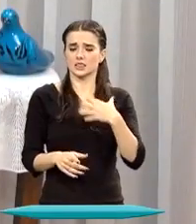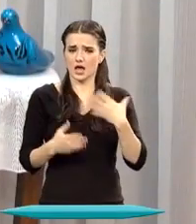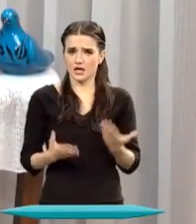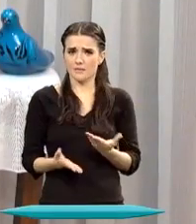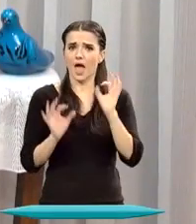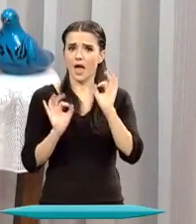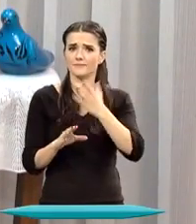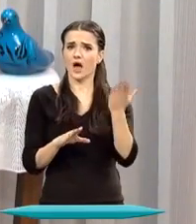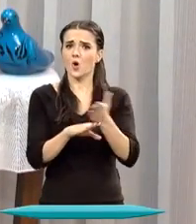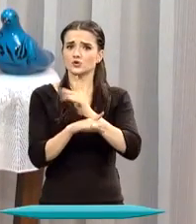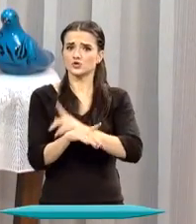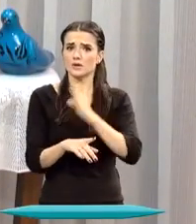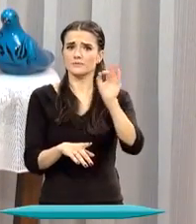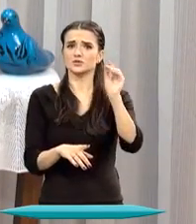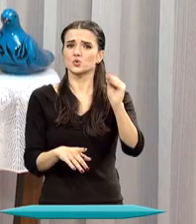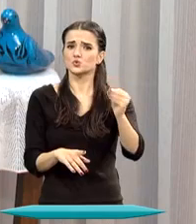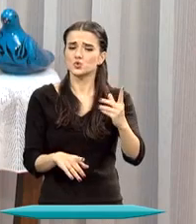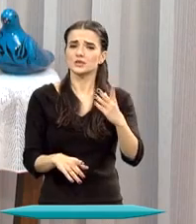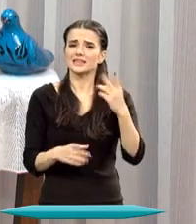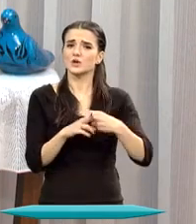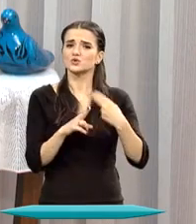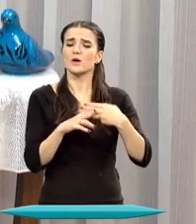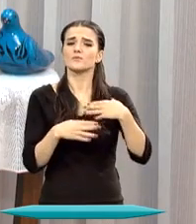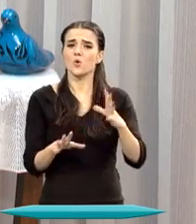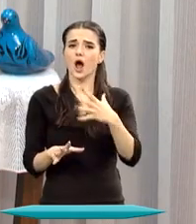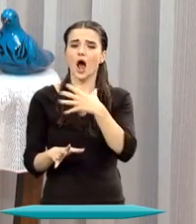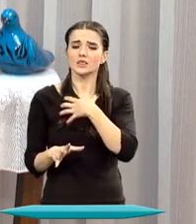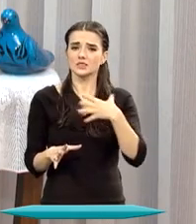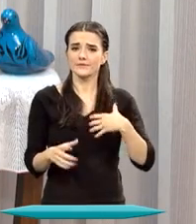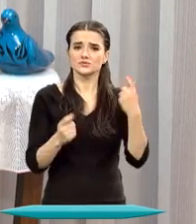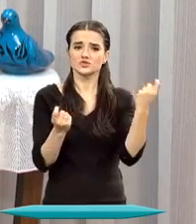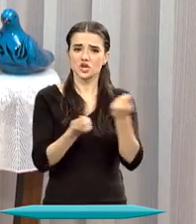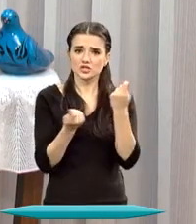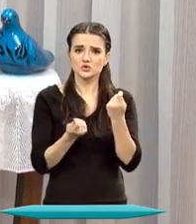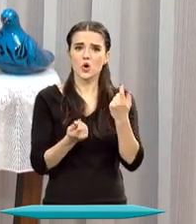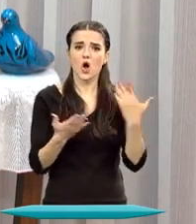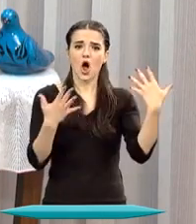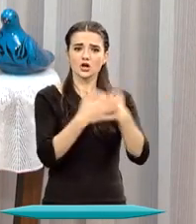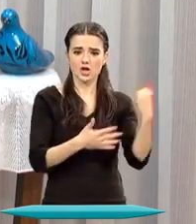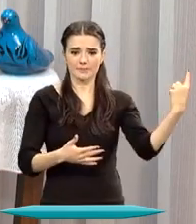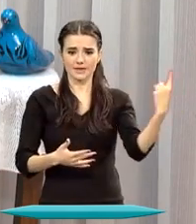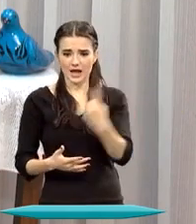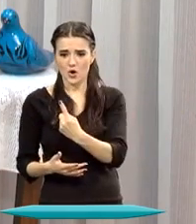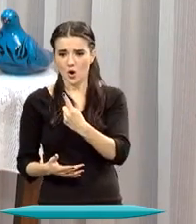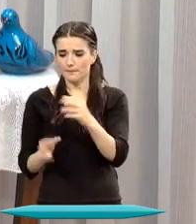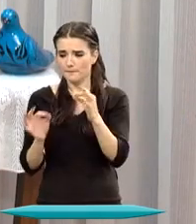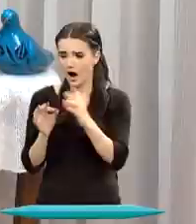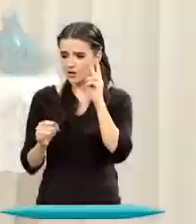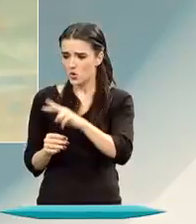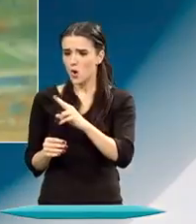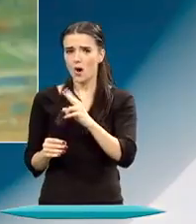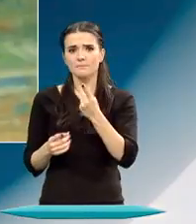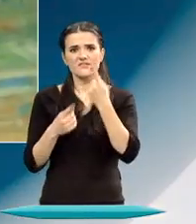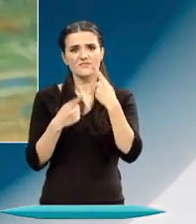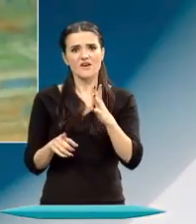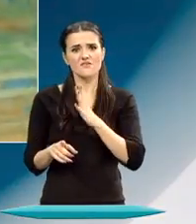Genç anneyim. Hem daha önce bir çocuk tecrübem yok. Annem çalışıyor, akşamları geliyor. Çocukta bir farklılık var diyor ama kimse